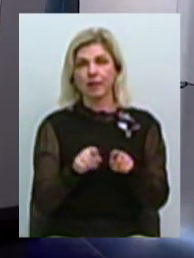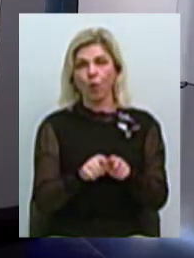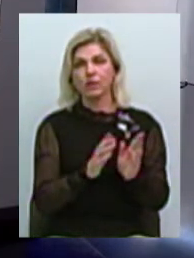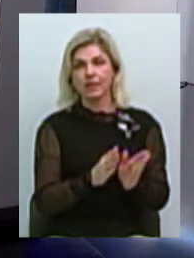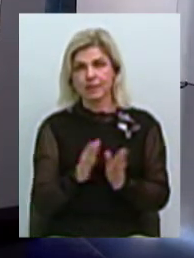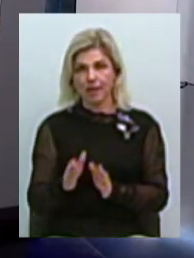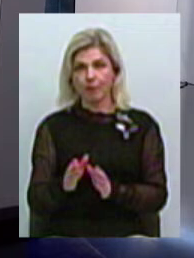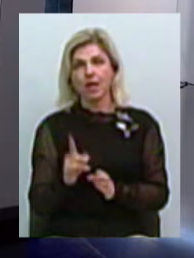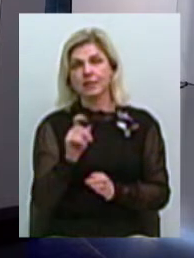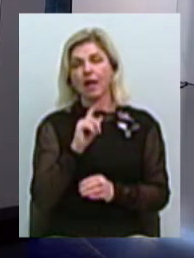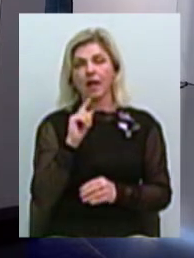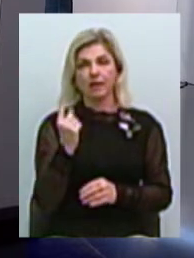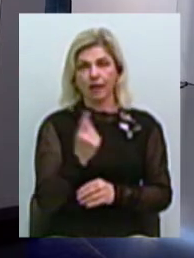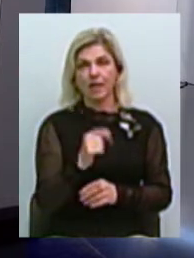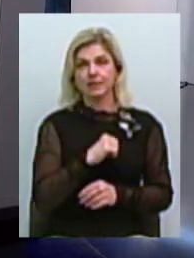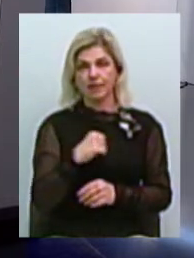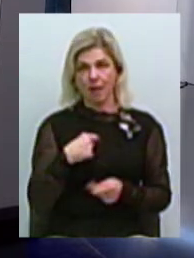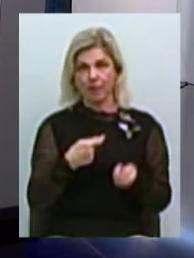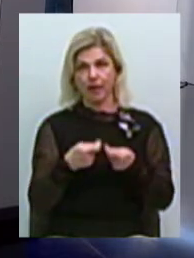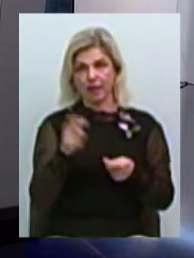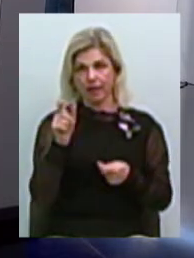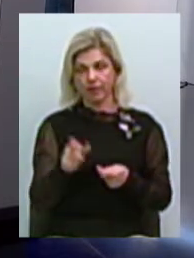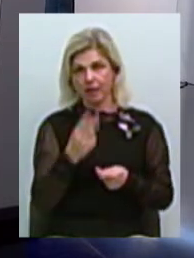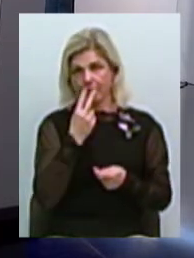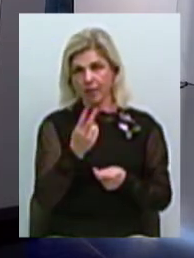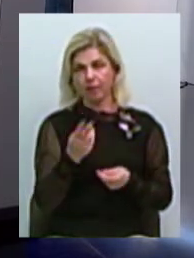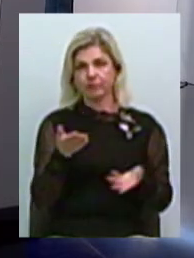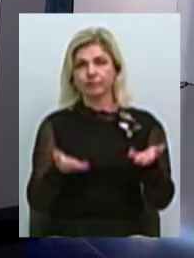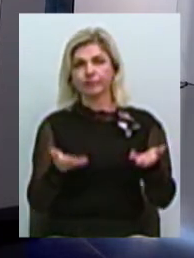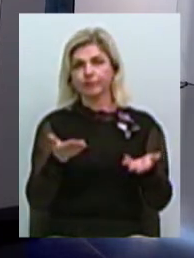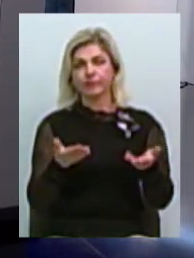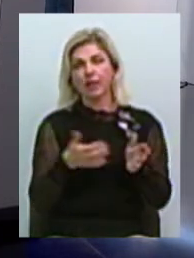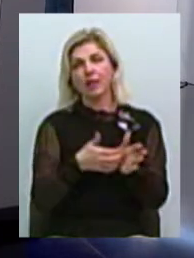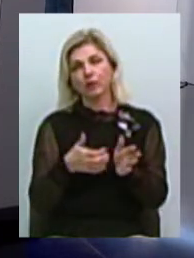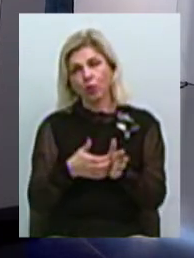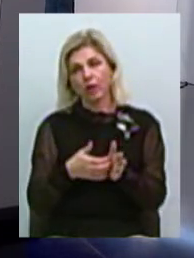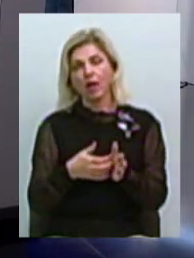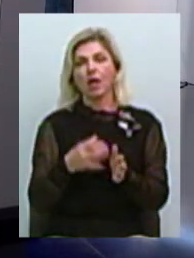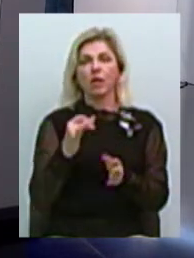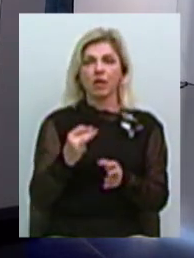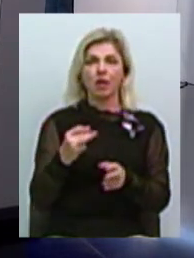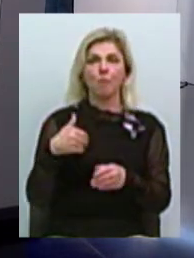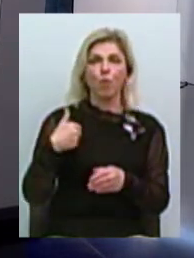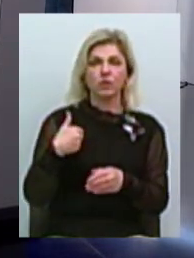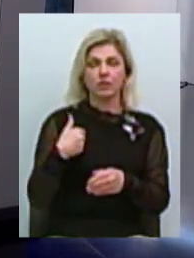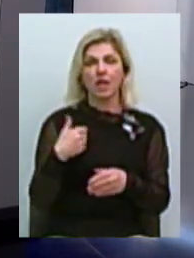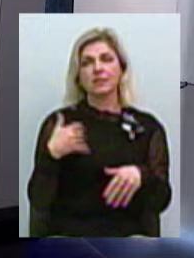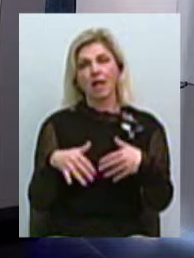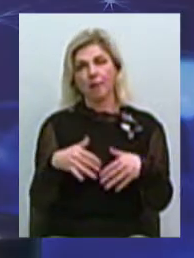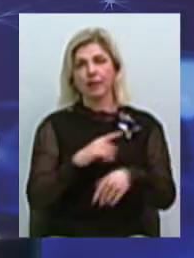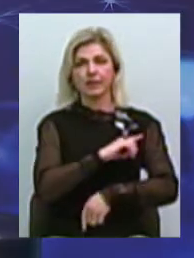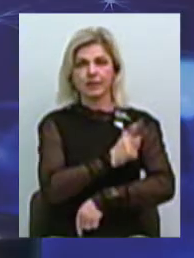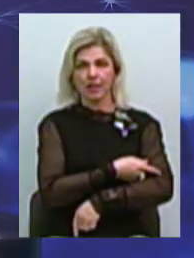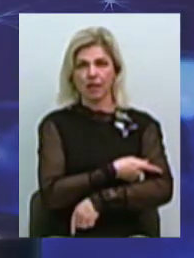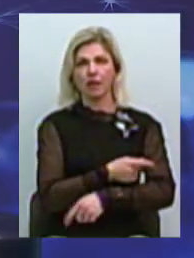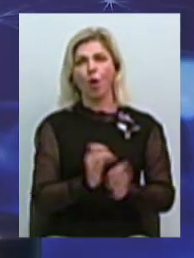рік, за рік сам керівник побачить всі переваги, всі недоліки, сильні і слабкі сторони, причому